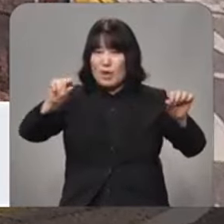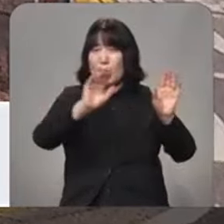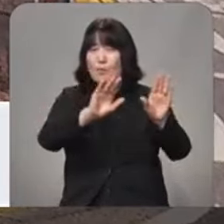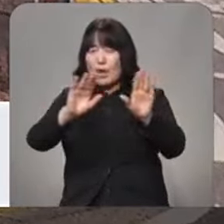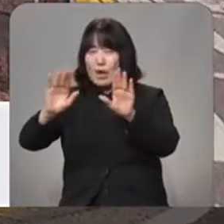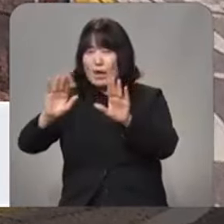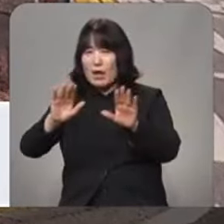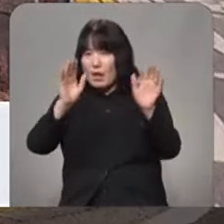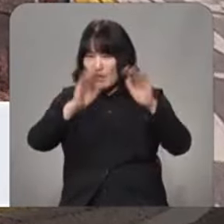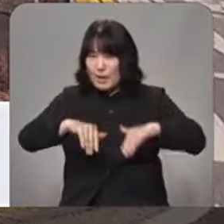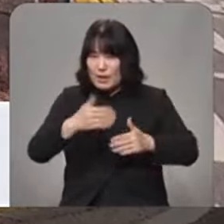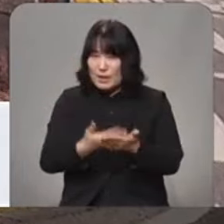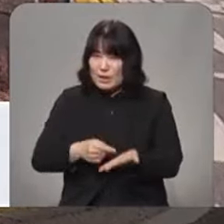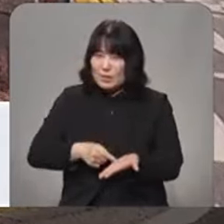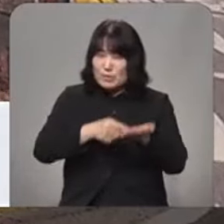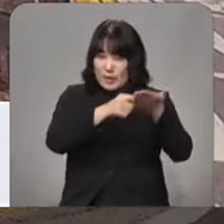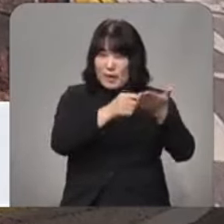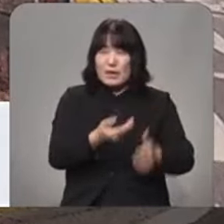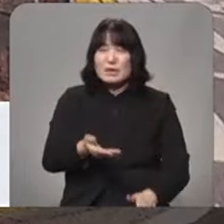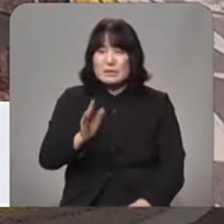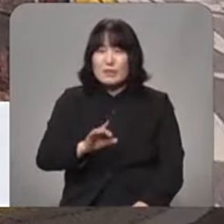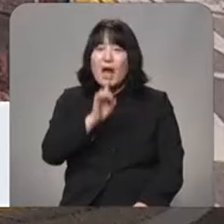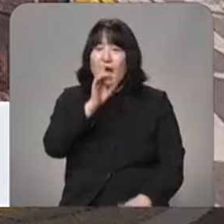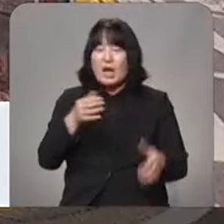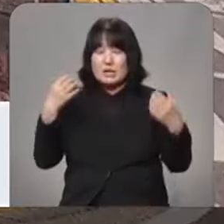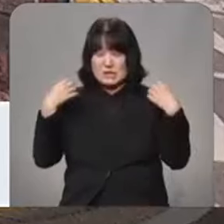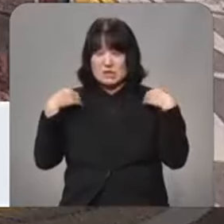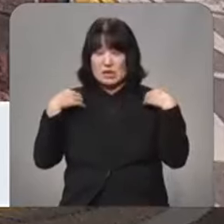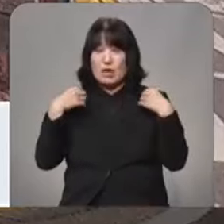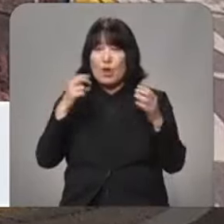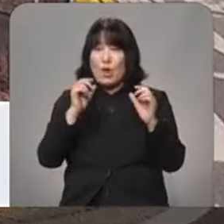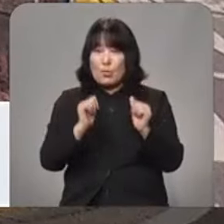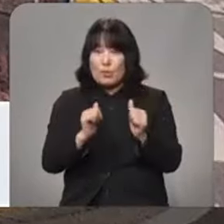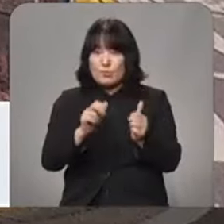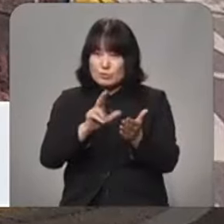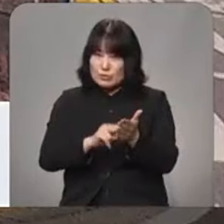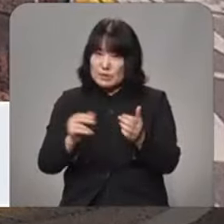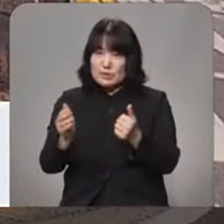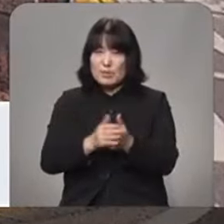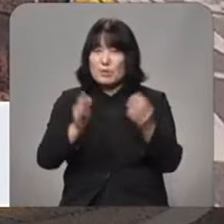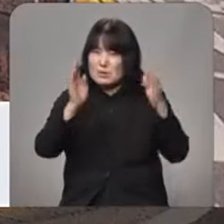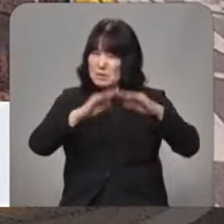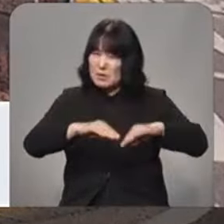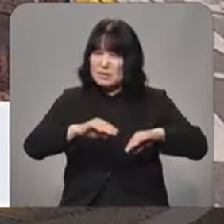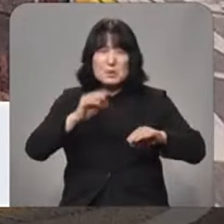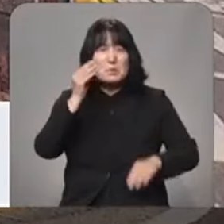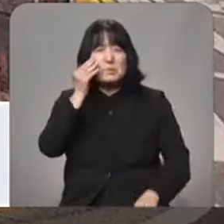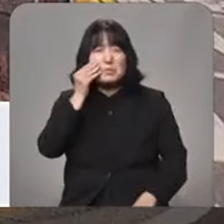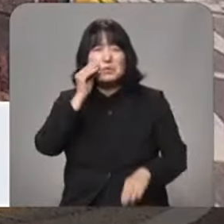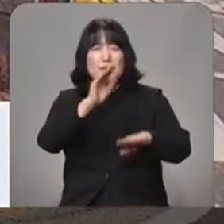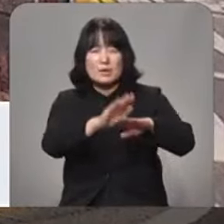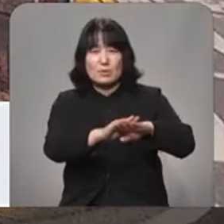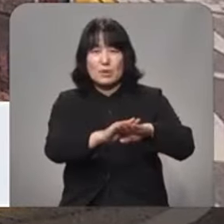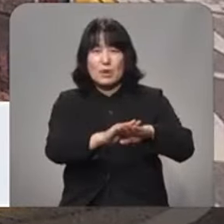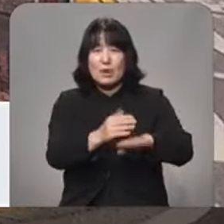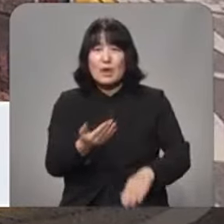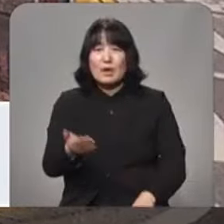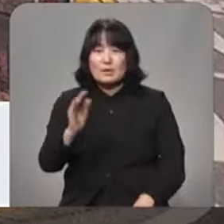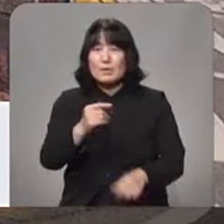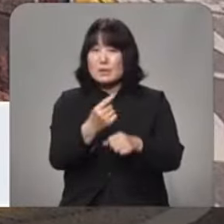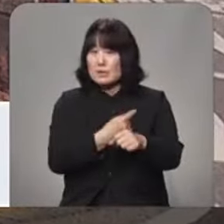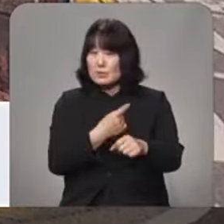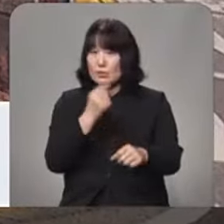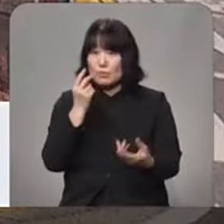잇따랐지만 강릉시는 법적 분쟁 우려 등을 이유로 철거하지 않고 있습니다. 하지만 1년 전에는 강릉시가 이런 현수막에